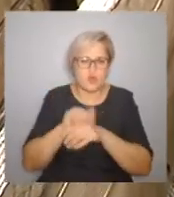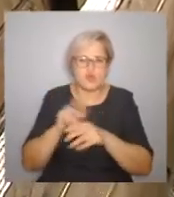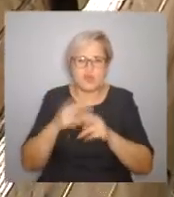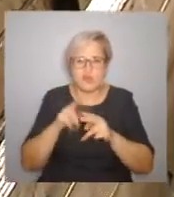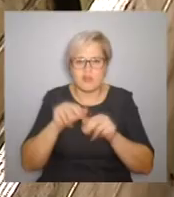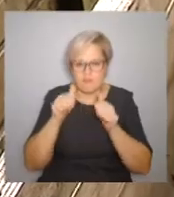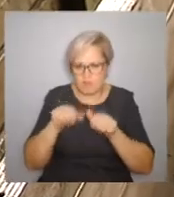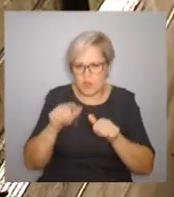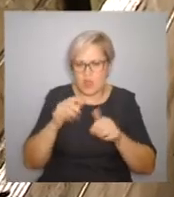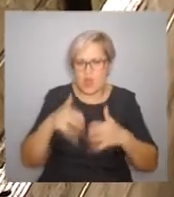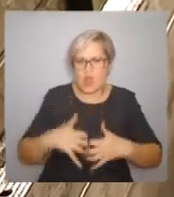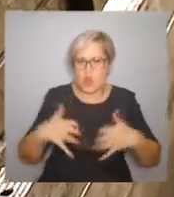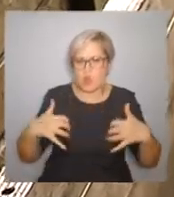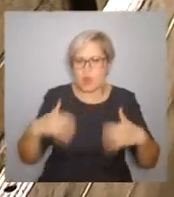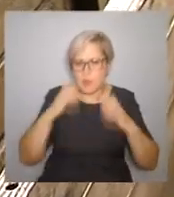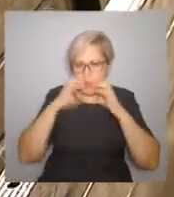черепа мамонта.